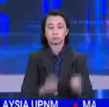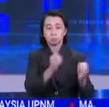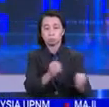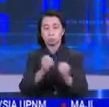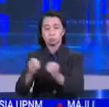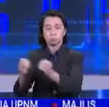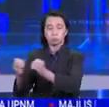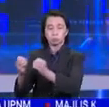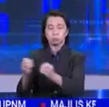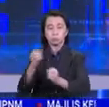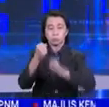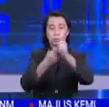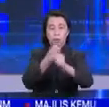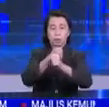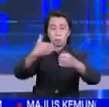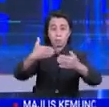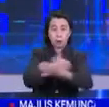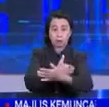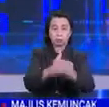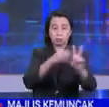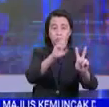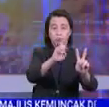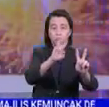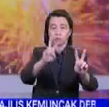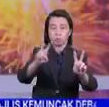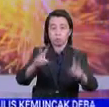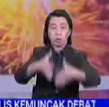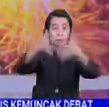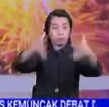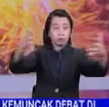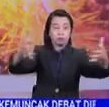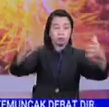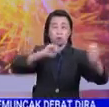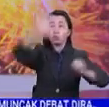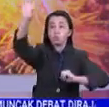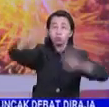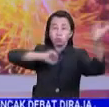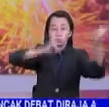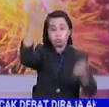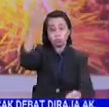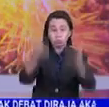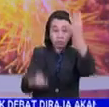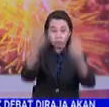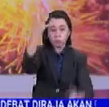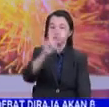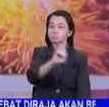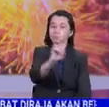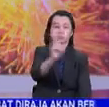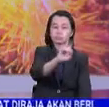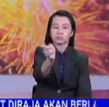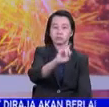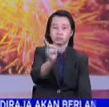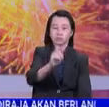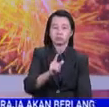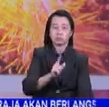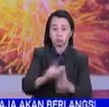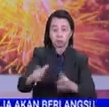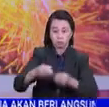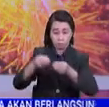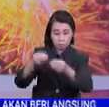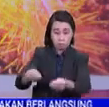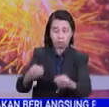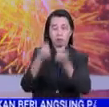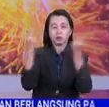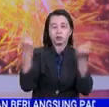Penganjuran sambutan ambang tahun baharu 2022 secara besar-besaran dilarang. Tegas Khairi, kebenaran hanya diberi